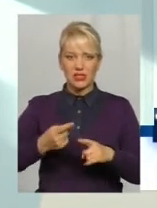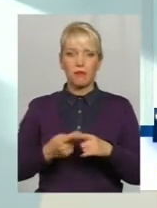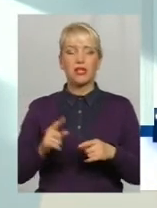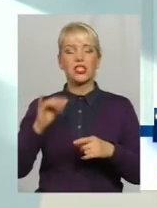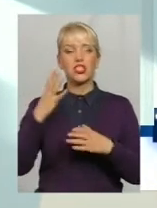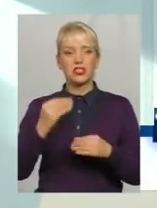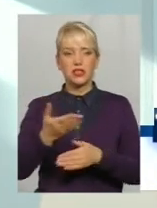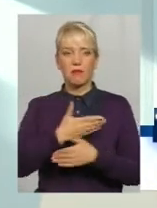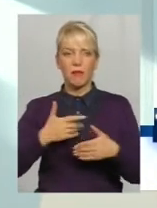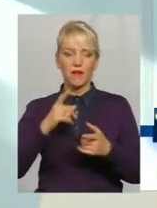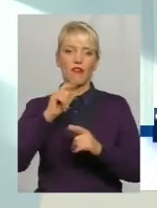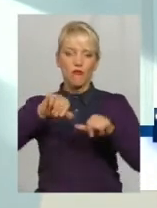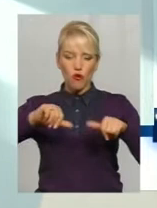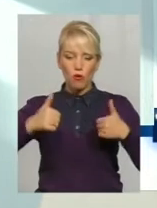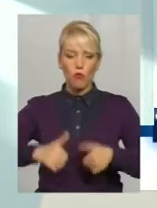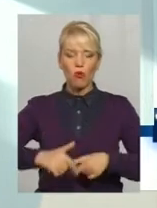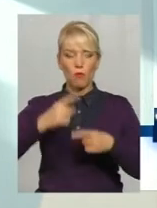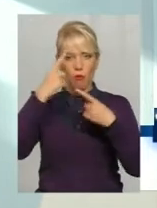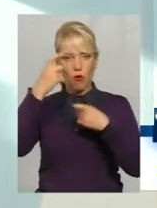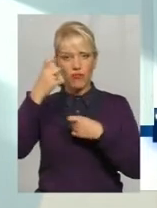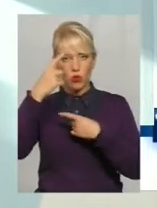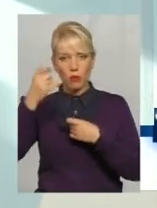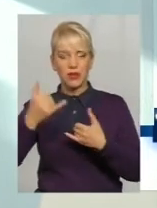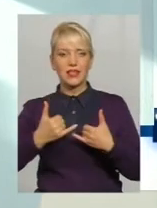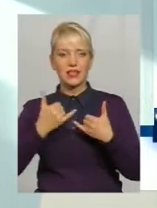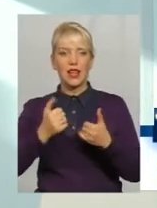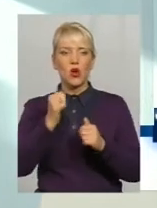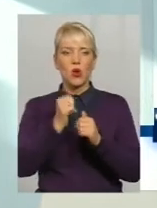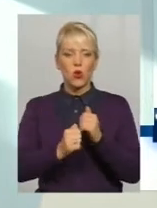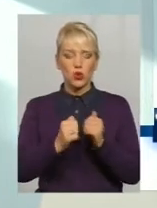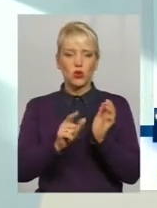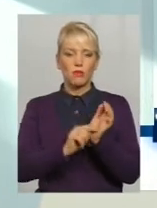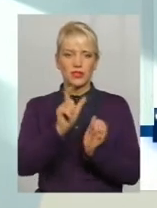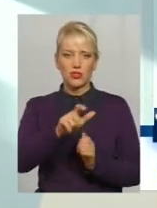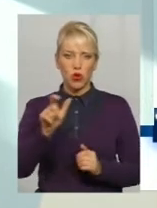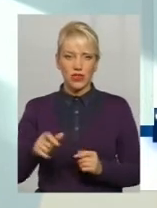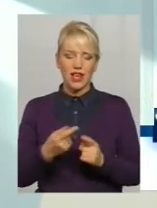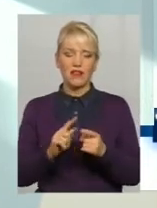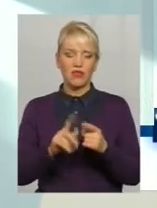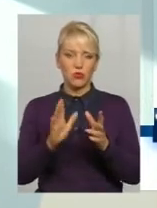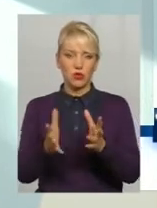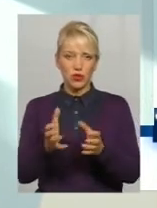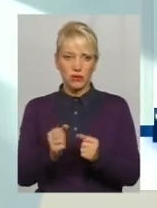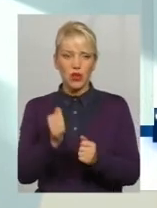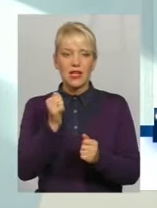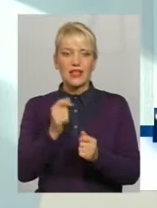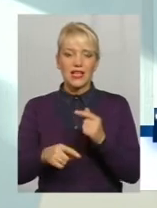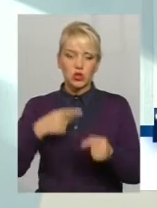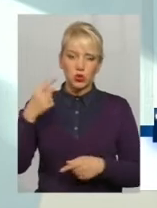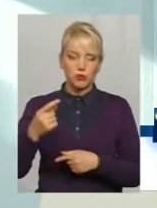зараз формуємо практично повідомлення кожному пенсіонеру, він отримає їх, напевне, наступного тижня, проте